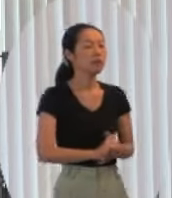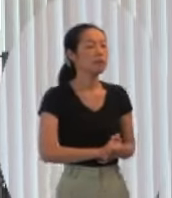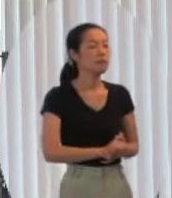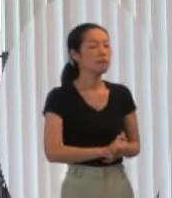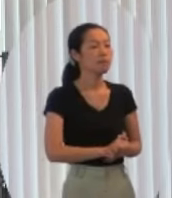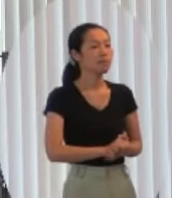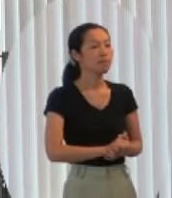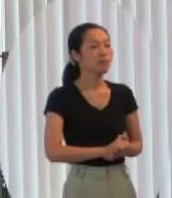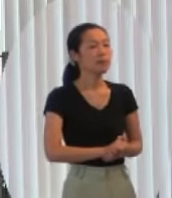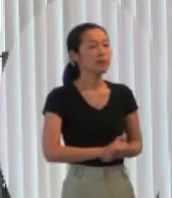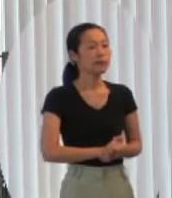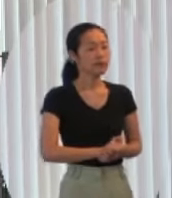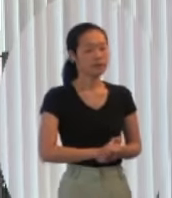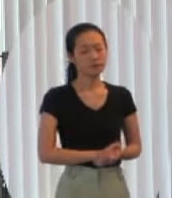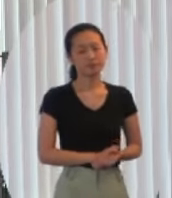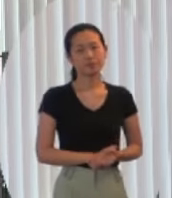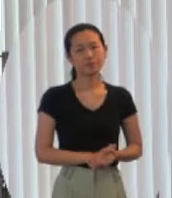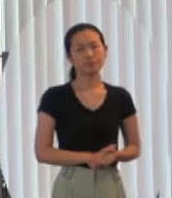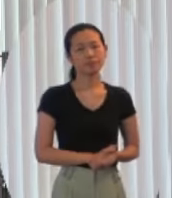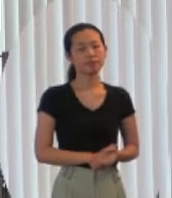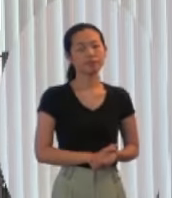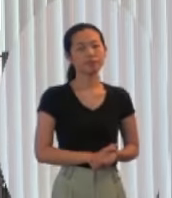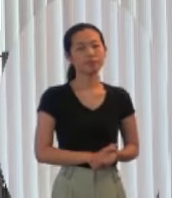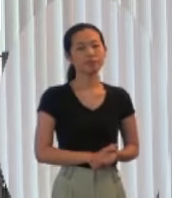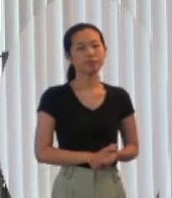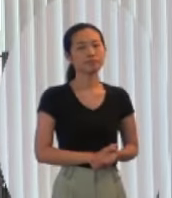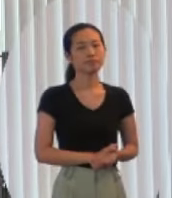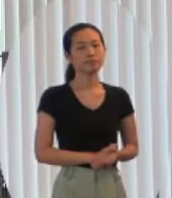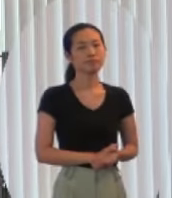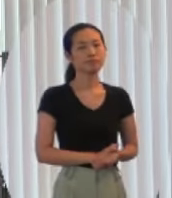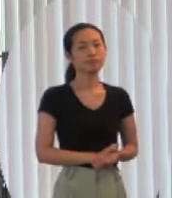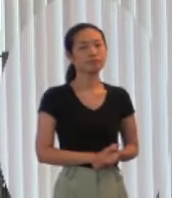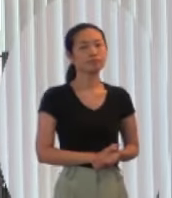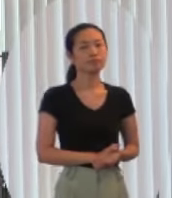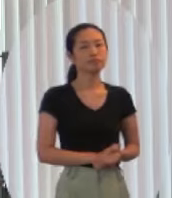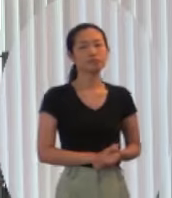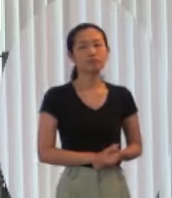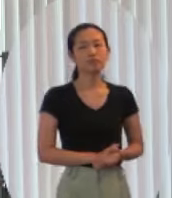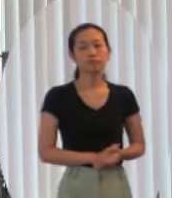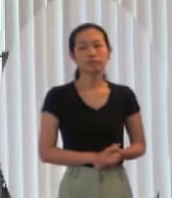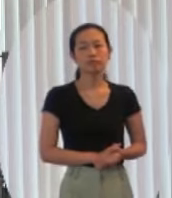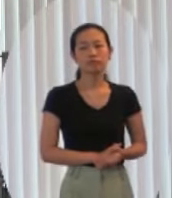や紛争に加担してきています。特に